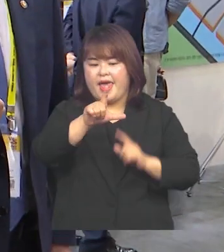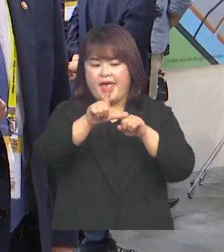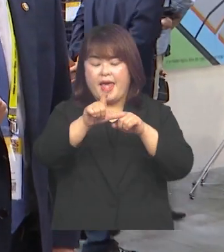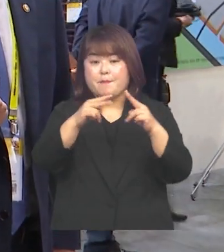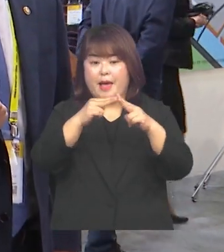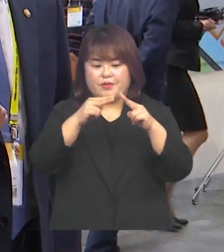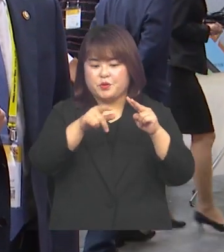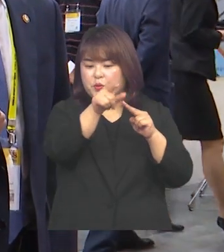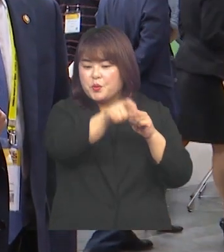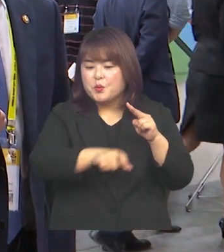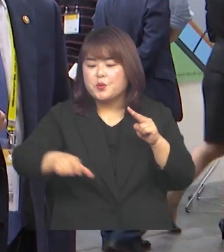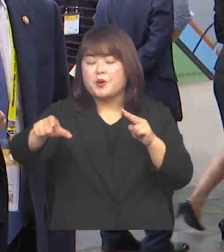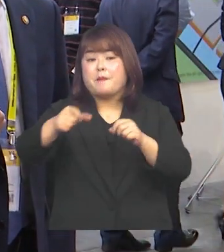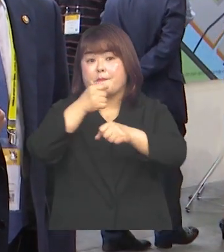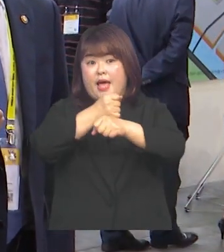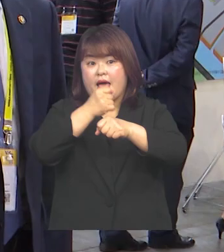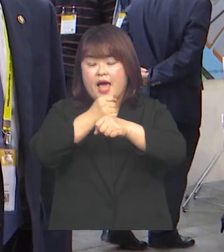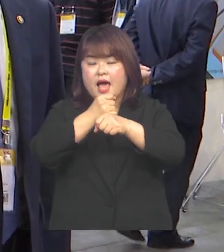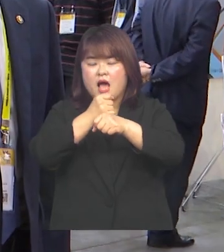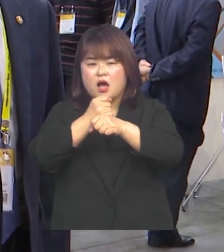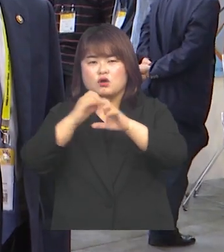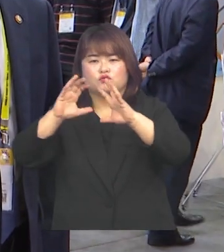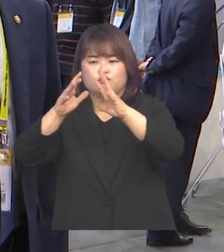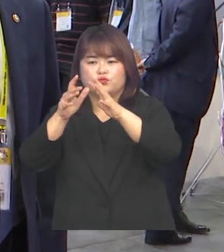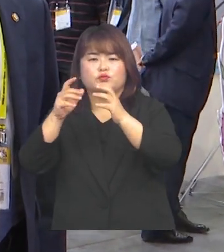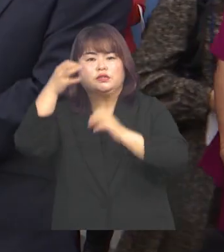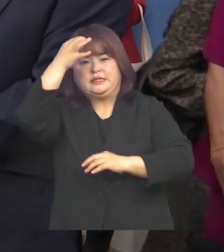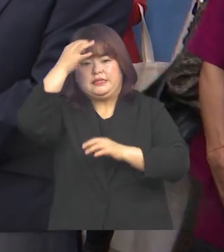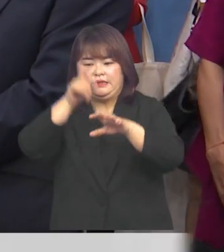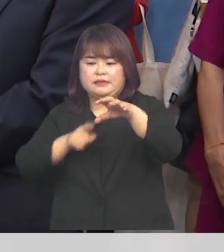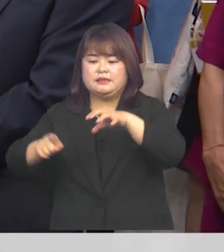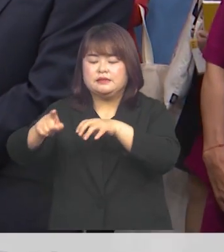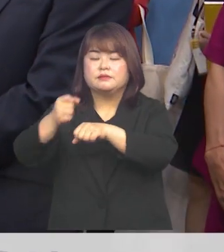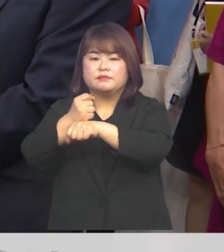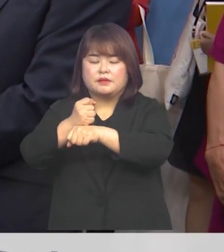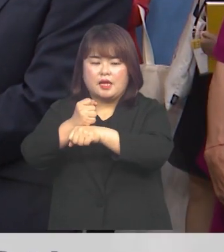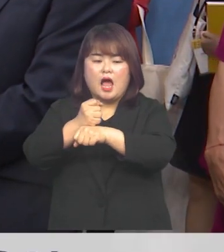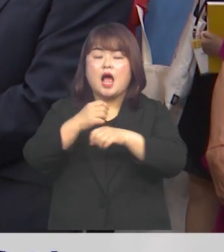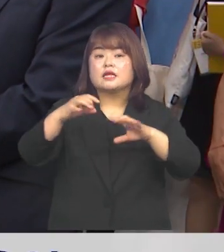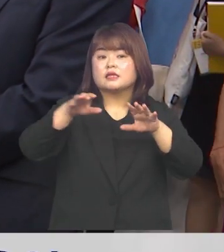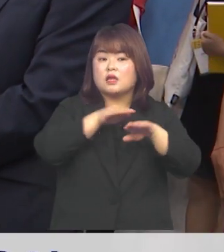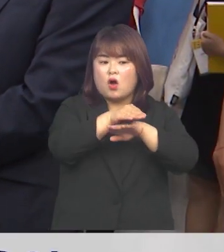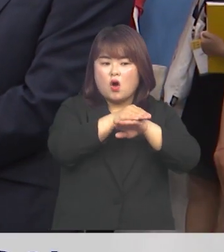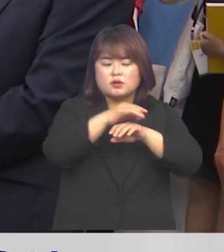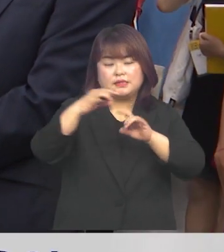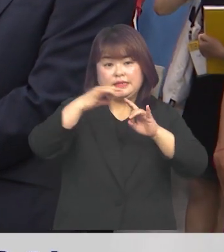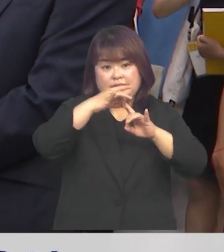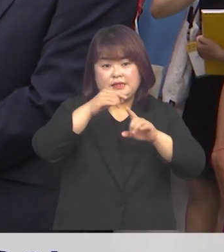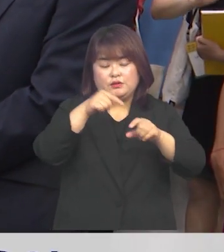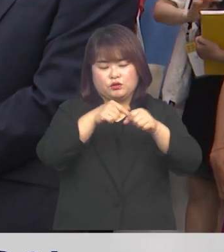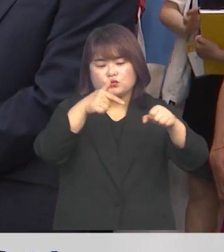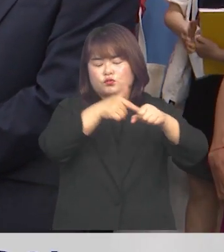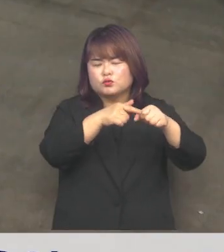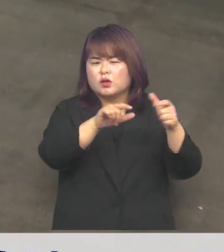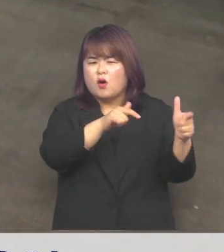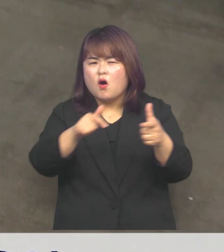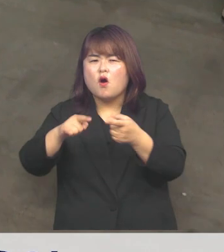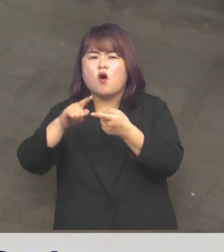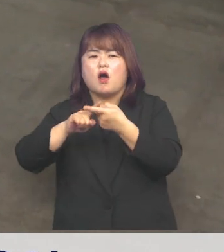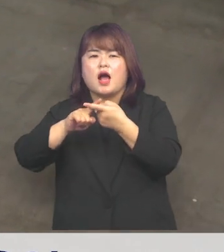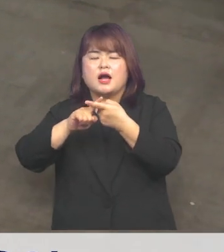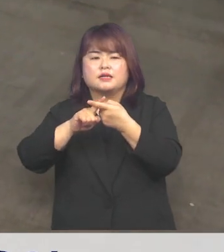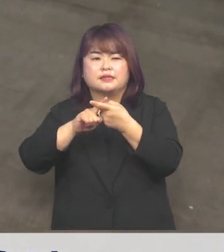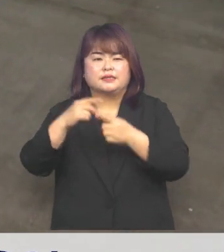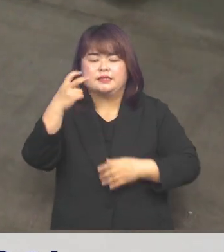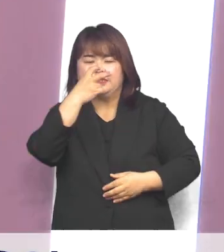반도체 벨트, 국가첨단전략산업 특화단지 조성, 전기차 충전, 자율주행 배달 로봇 서비스 등 스마트시티와